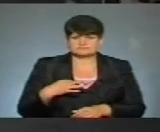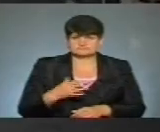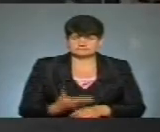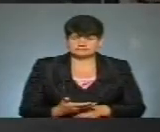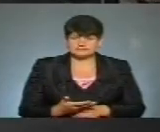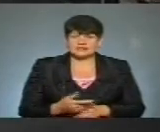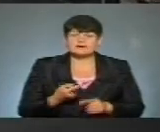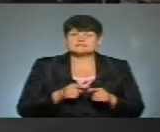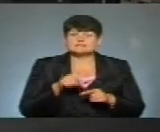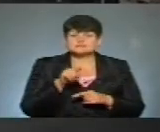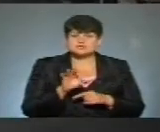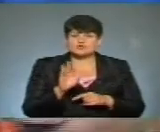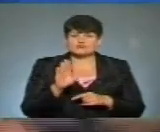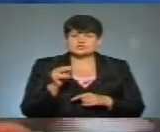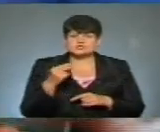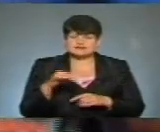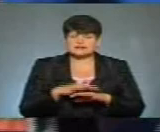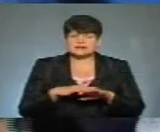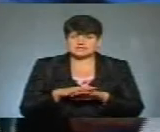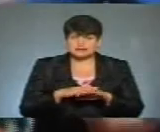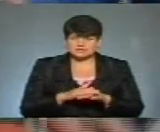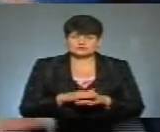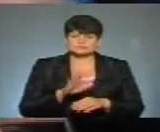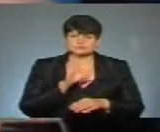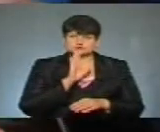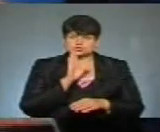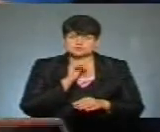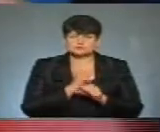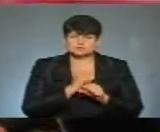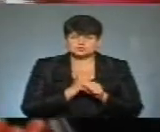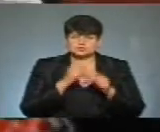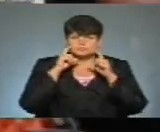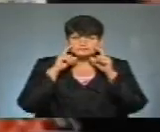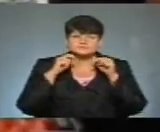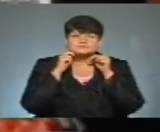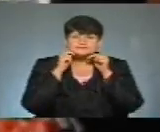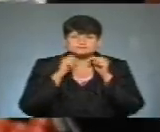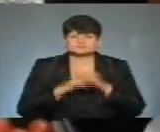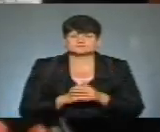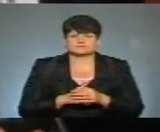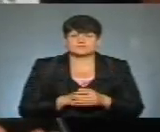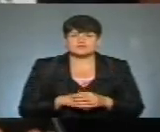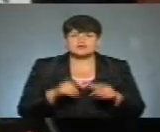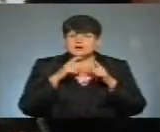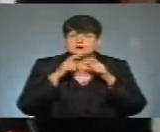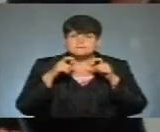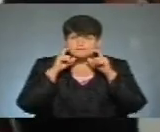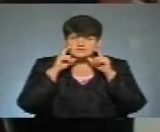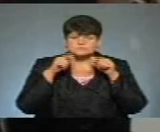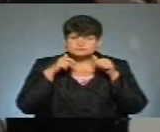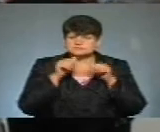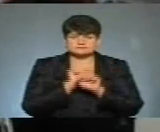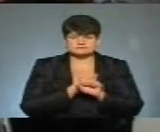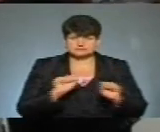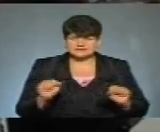це овочевий ринок на вулиці Шептицького. Продавчиня Надія Богаш працює зі спущеною маскою. Маски не спускайте. Це безпека як